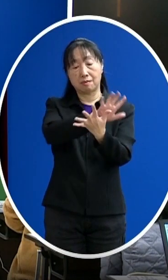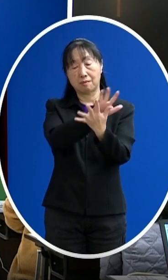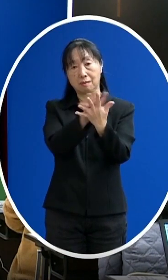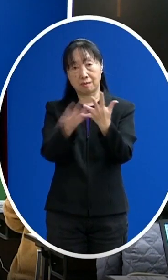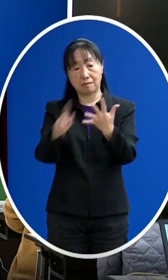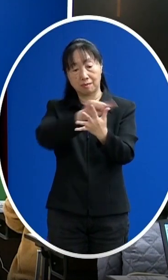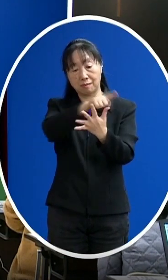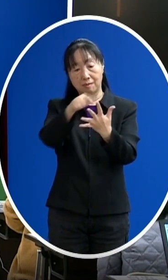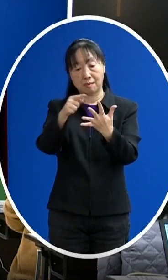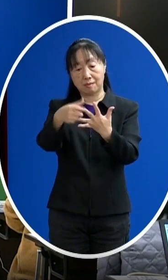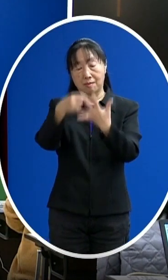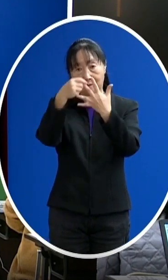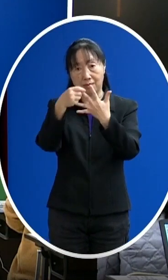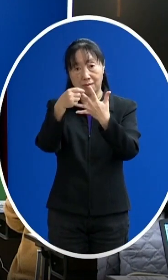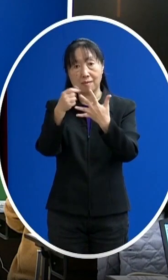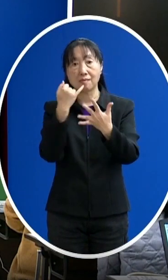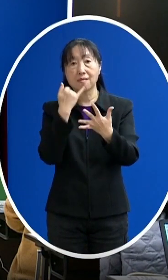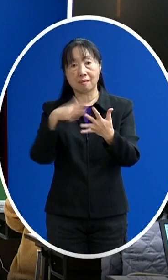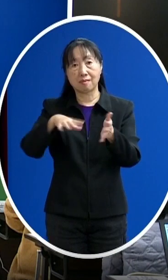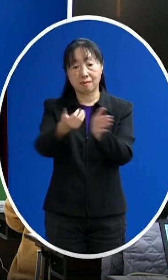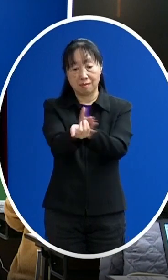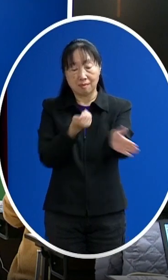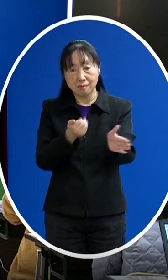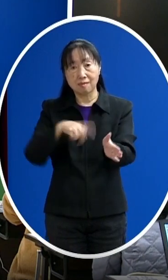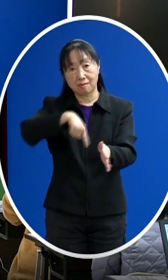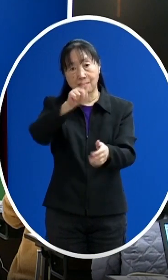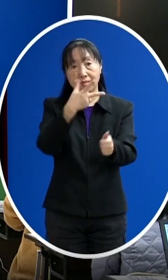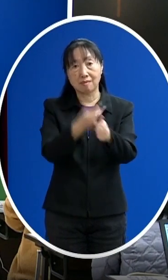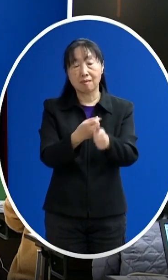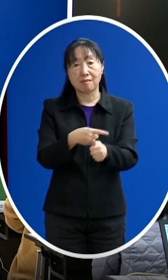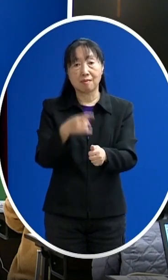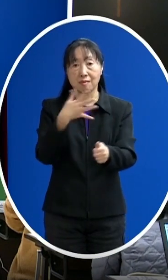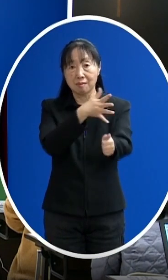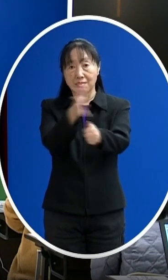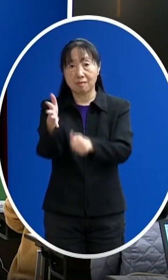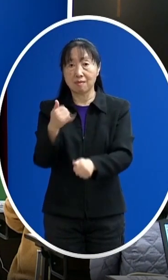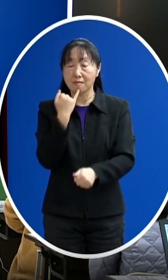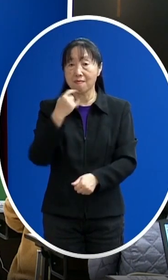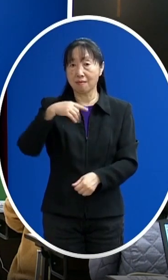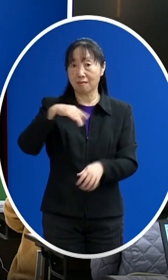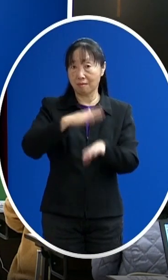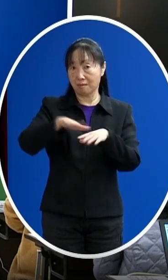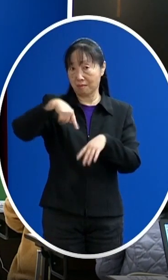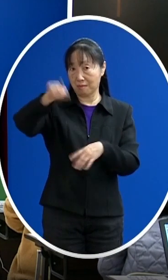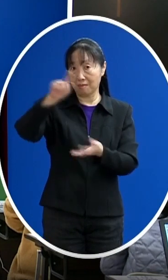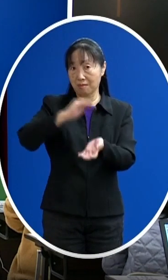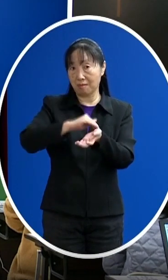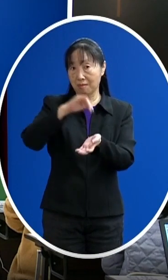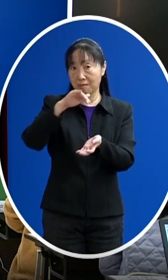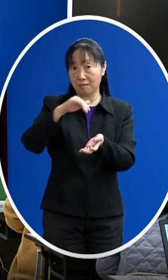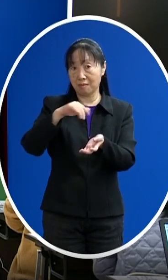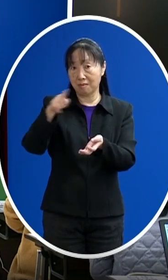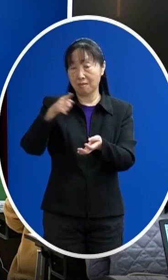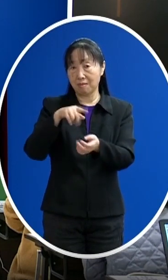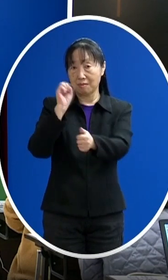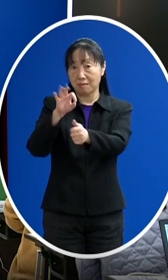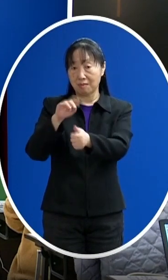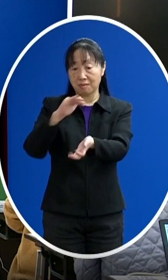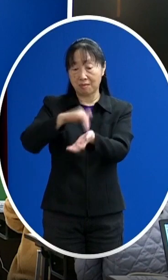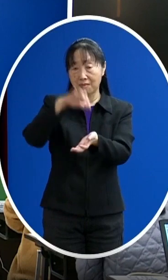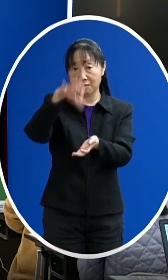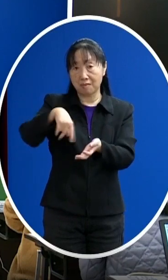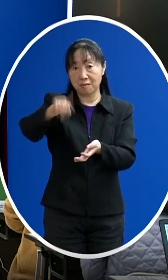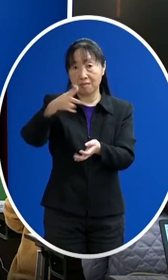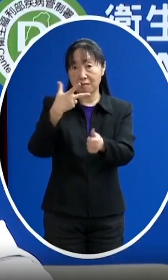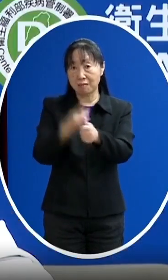打？那他们的施打意愿有做过调查了吗？那他们会是到指定的医院来施打吗？有没有规划相关的配套措